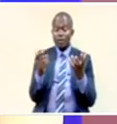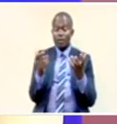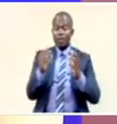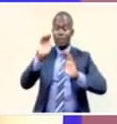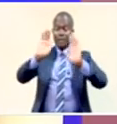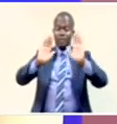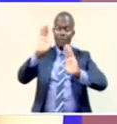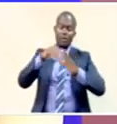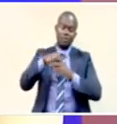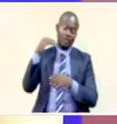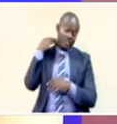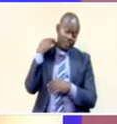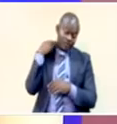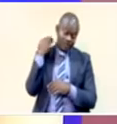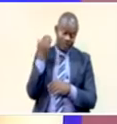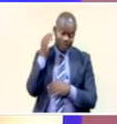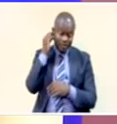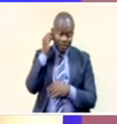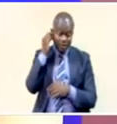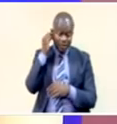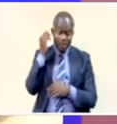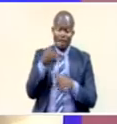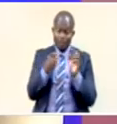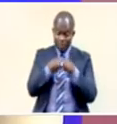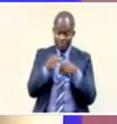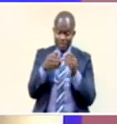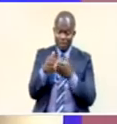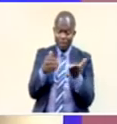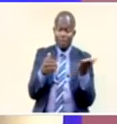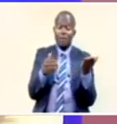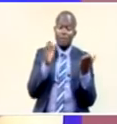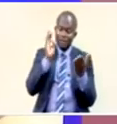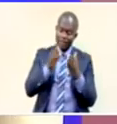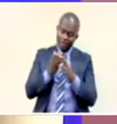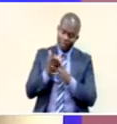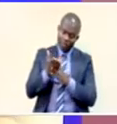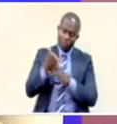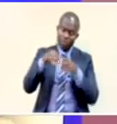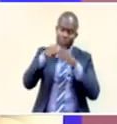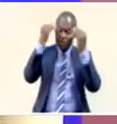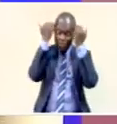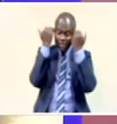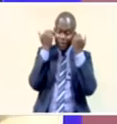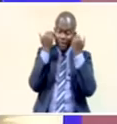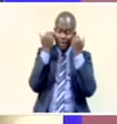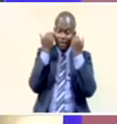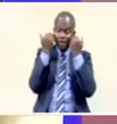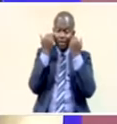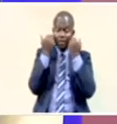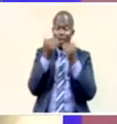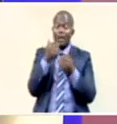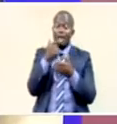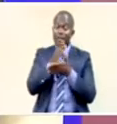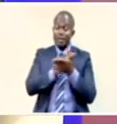uruhare muri jenoside nabo turabafite icyo gihe bazanyura mu butabera hariho